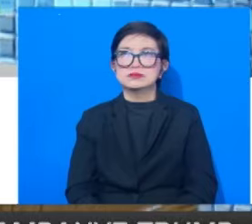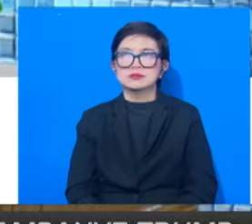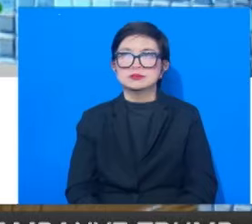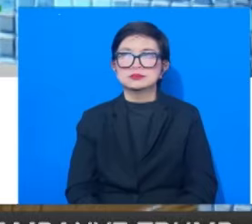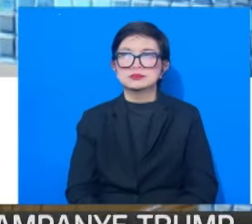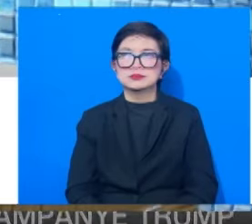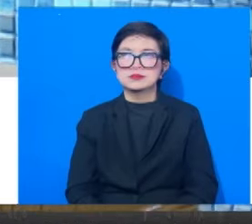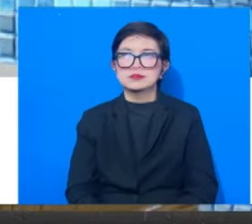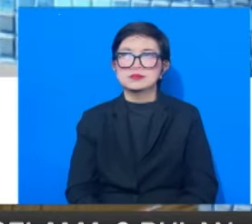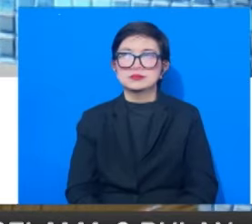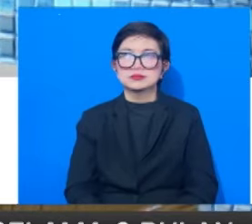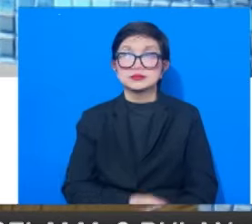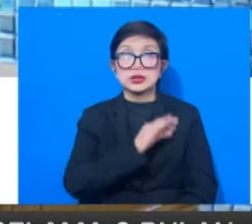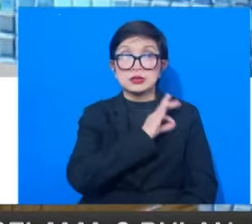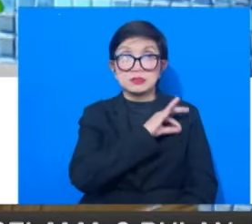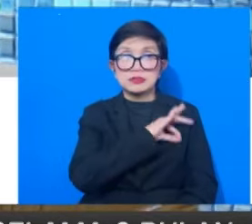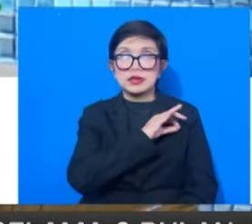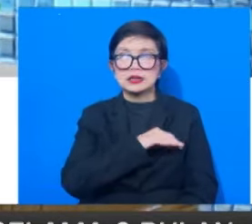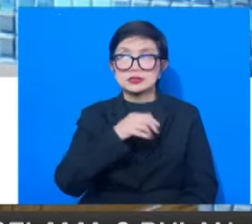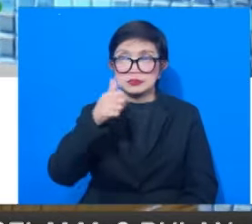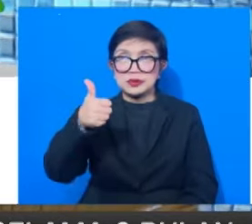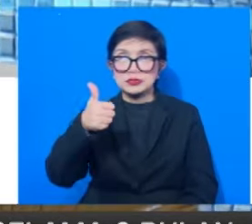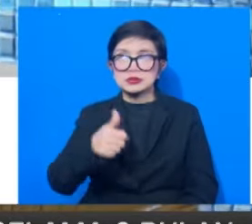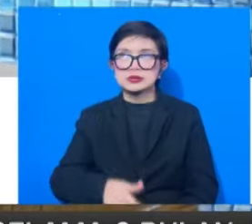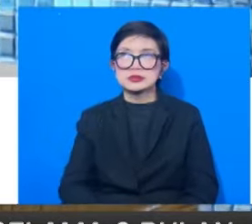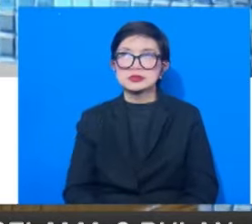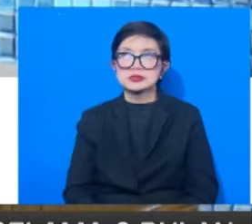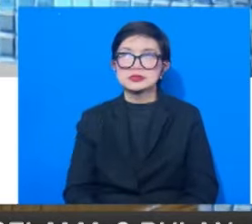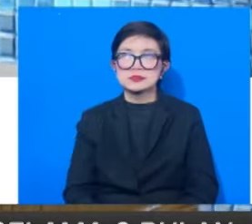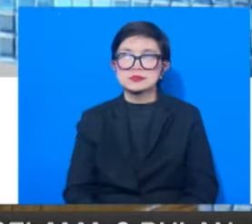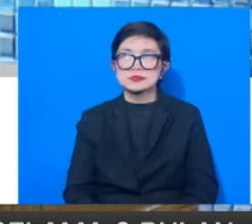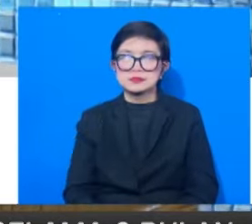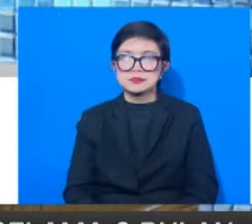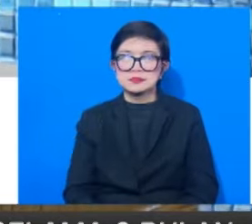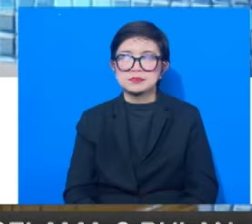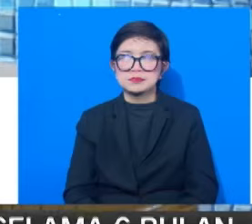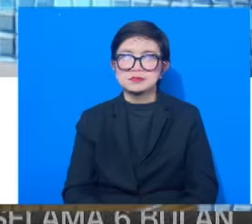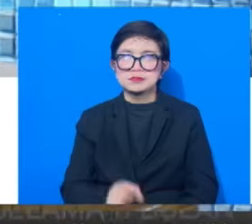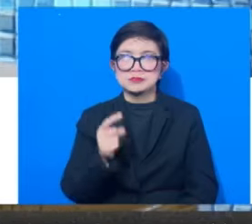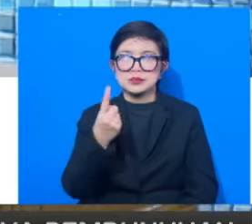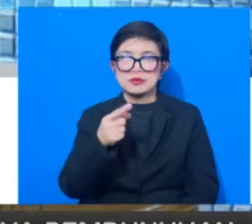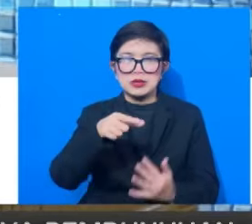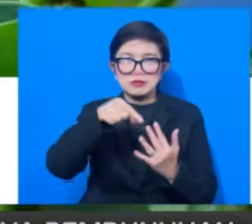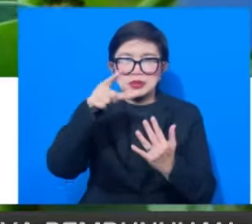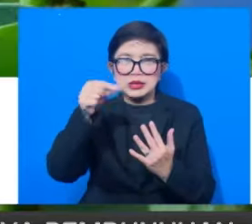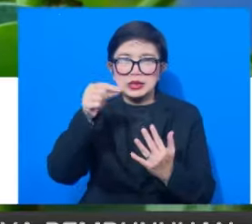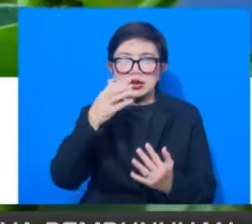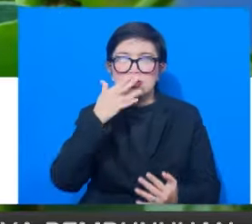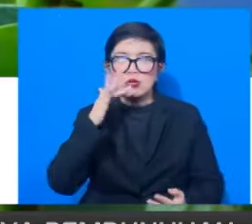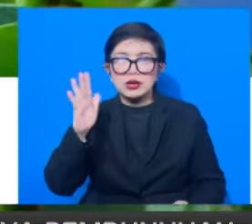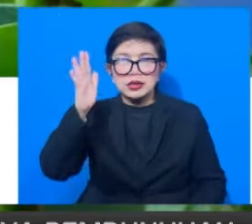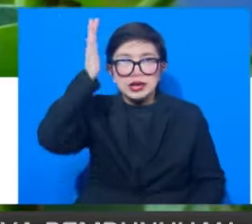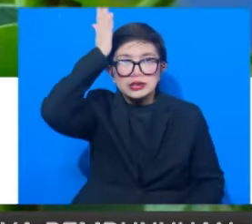Nah, untuk mendapatkan manfaat yang optimal dari daun katuk dan daun kelor, ada beberapa tips nih. Pertama, pilih daun yang warnanya masih hijau